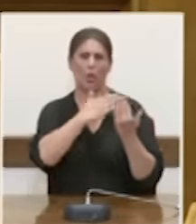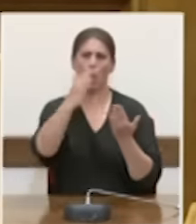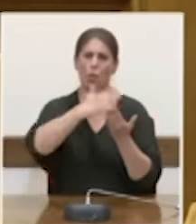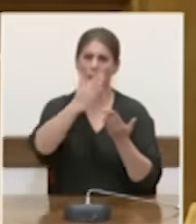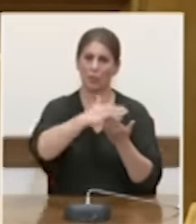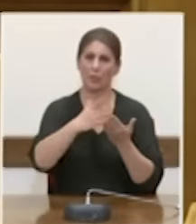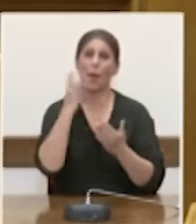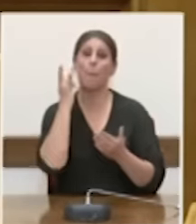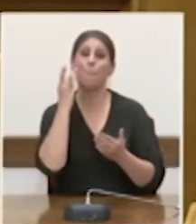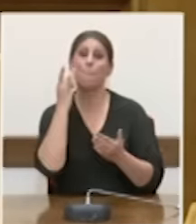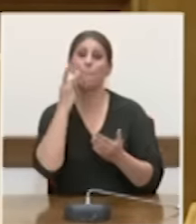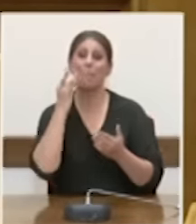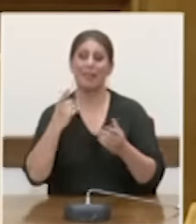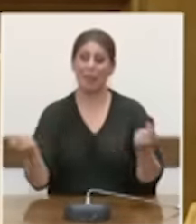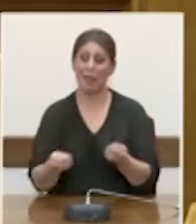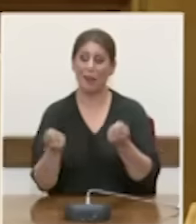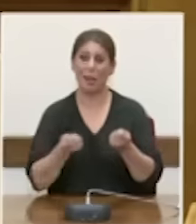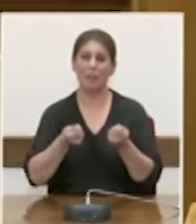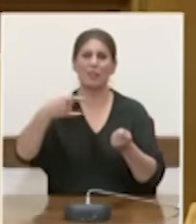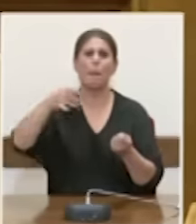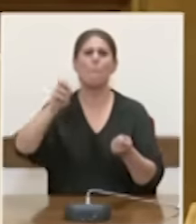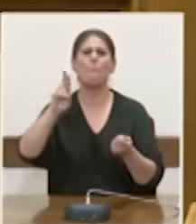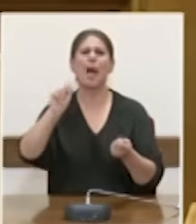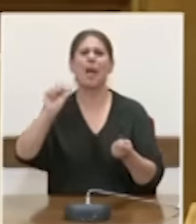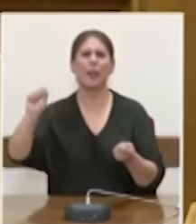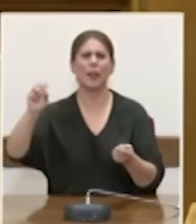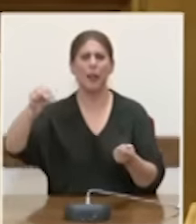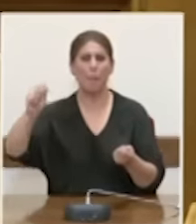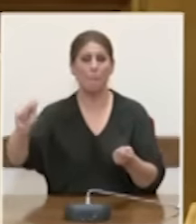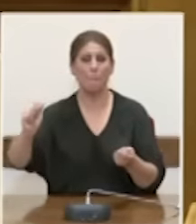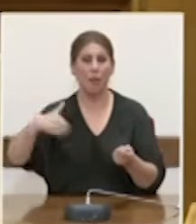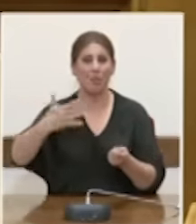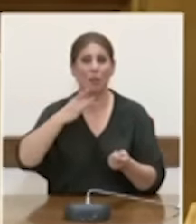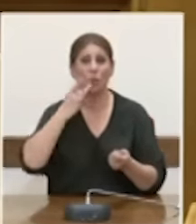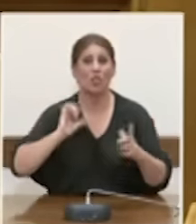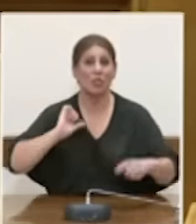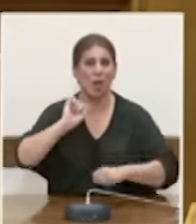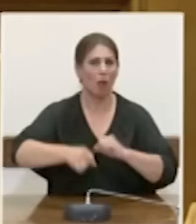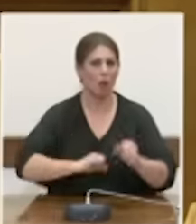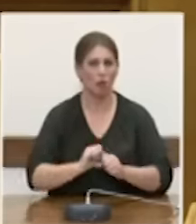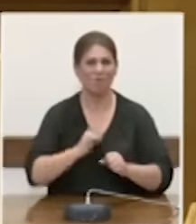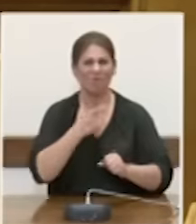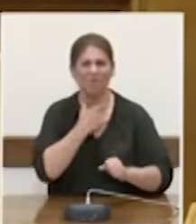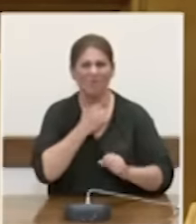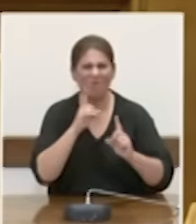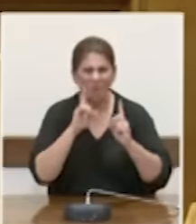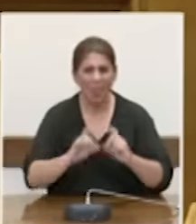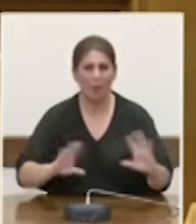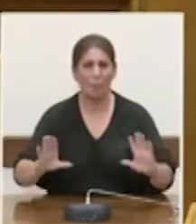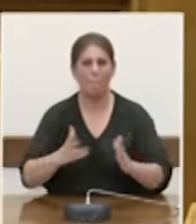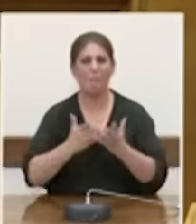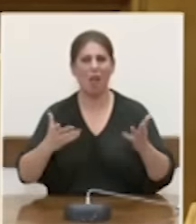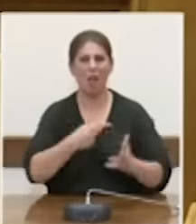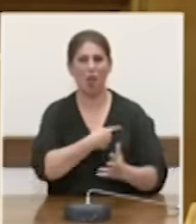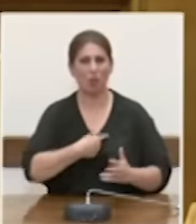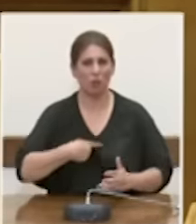μεταλλεργάτες στο Πέραμα και αλλού, έγινε μετά από πολύ σκληρό αγώνα που ανάγκασε τη μεγαλοεργοδοσία, αυτό